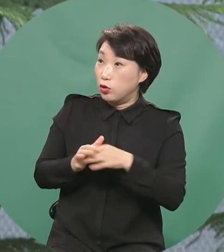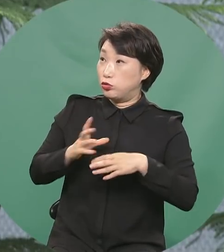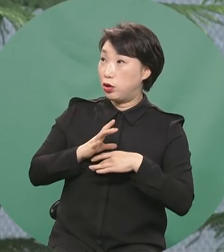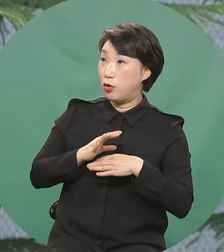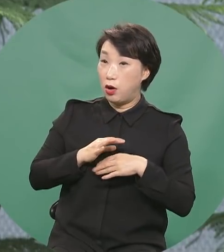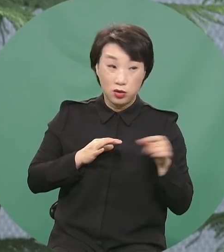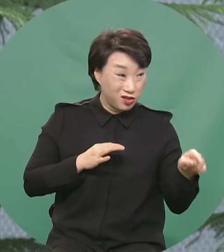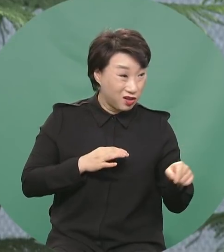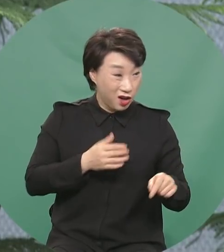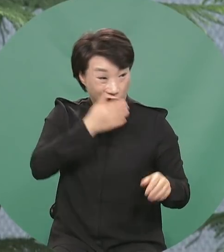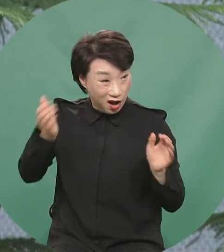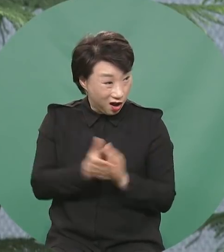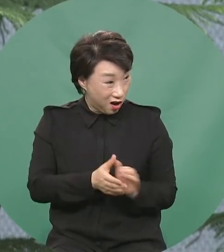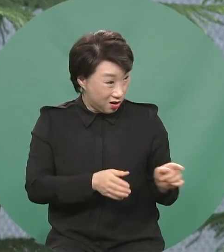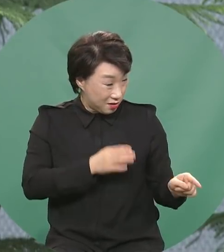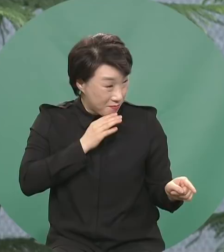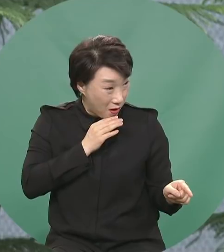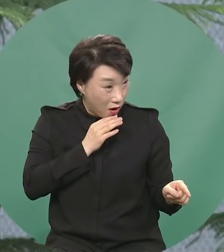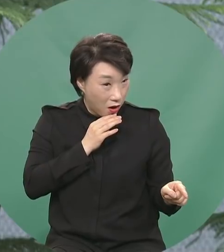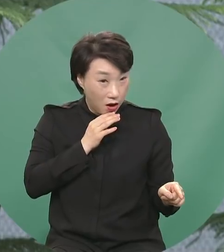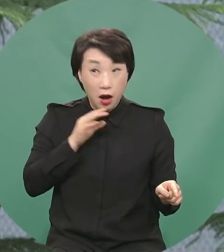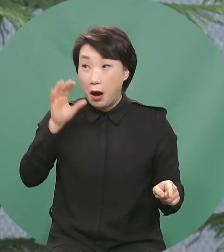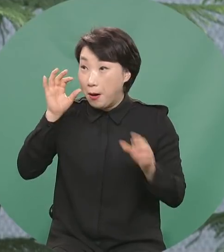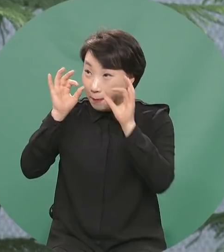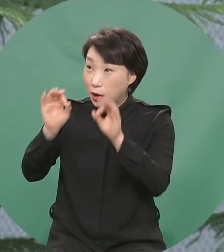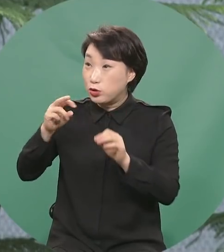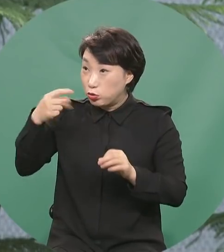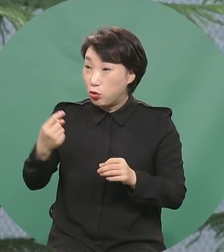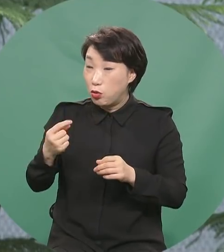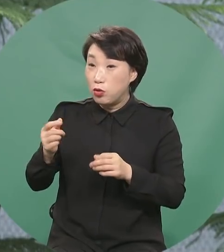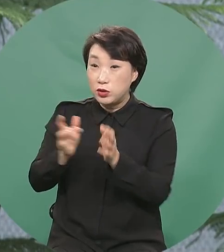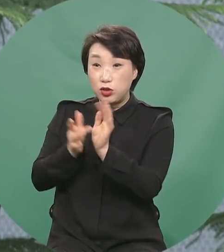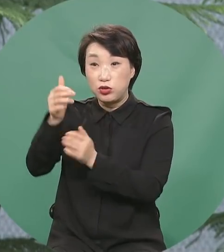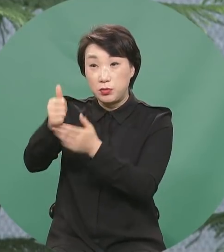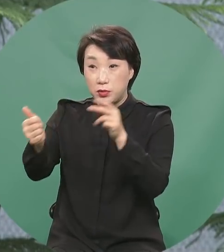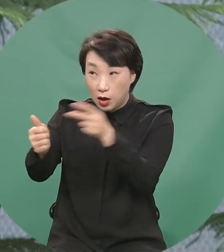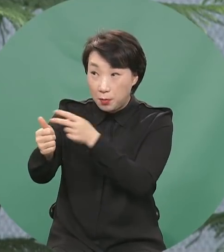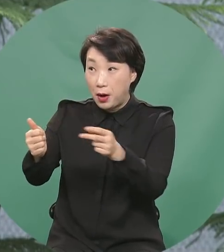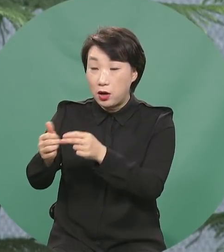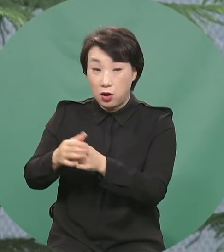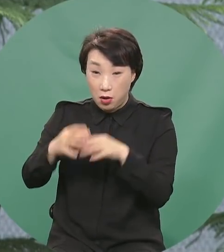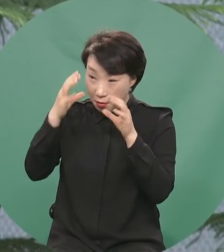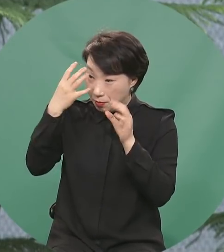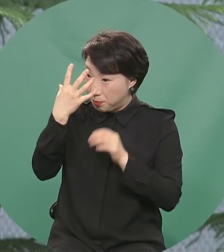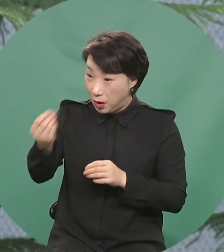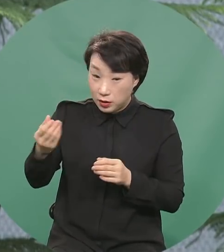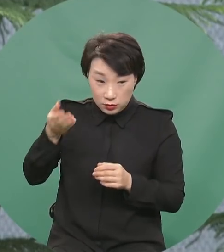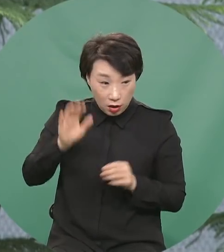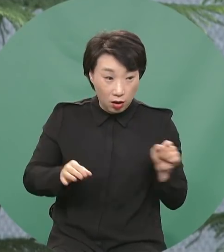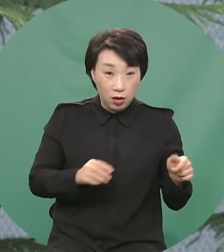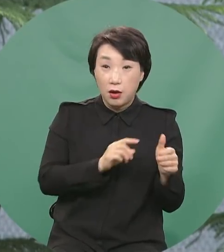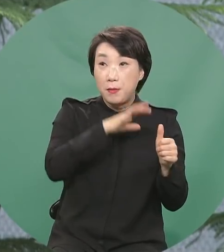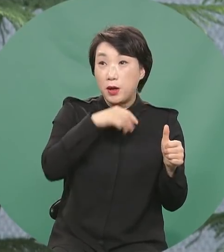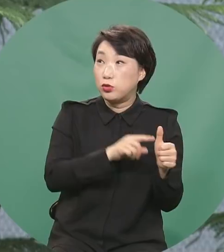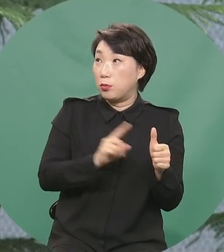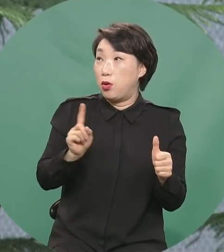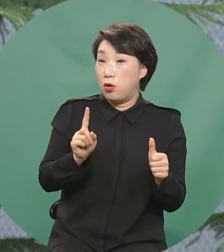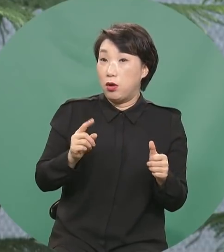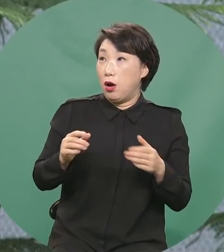그거 한당이다 그러고 할 때 보았어도 맞는 걸 보고서도 아닙니다, 나는